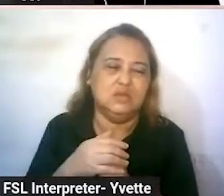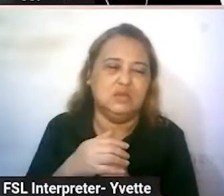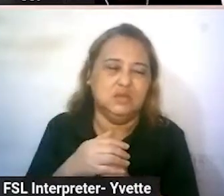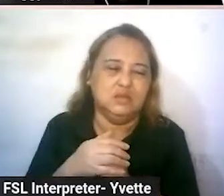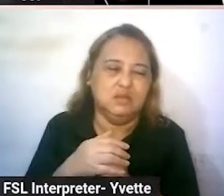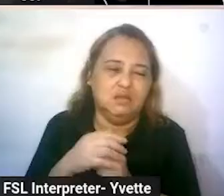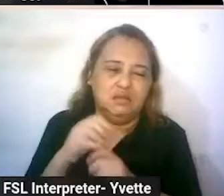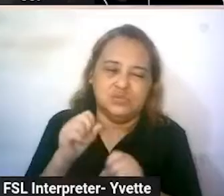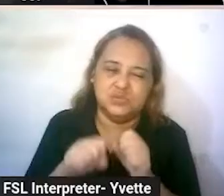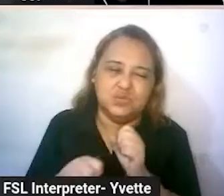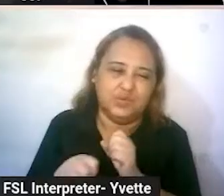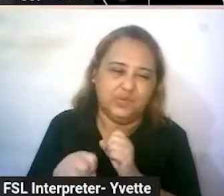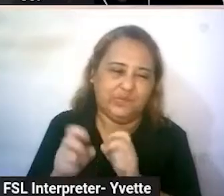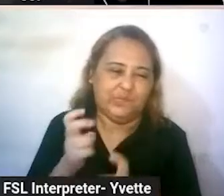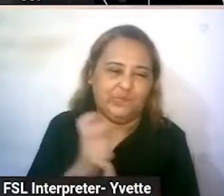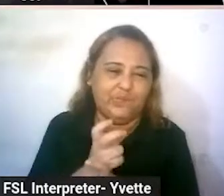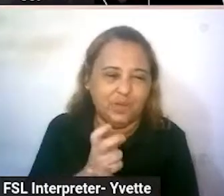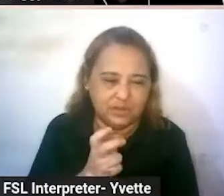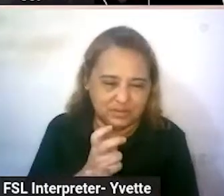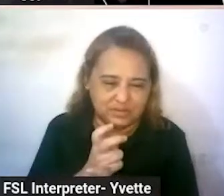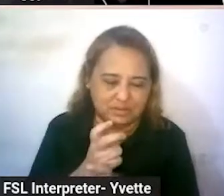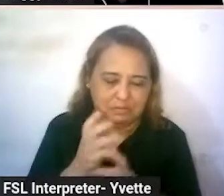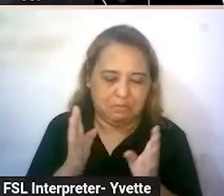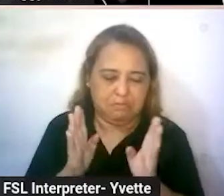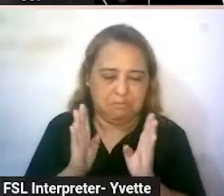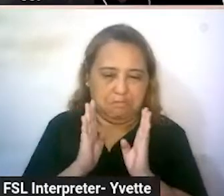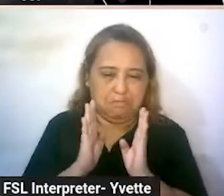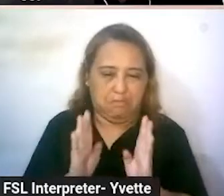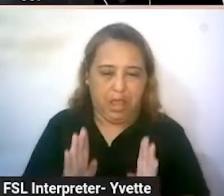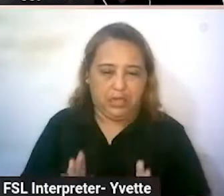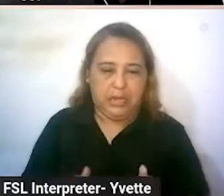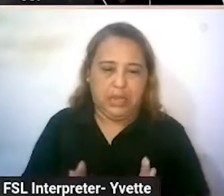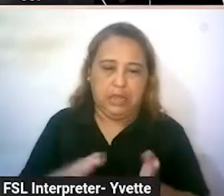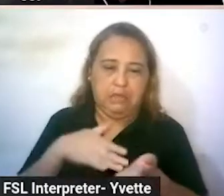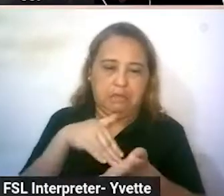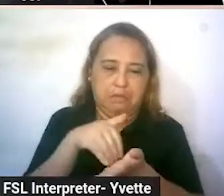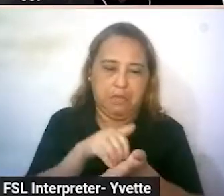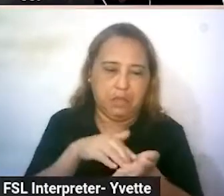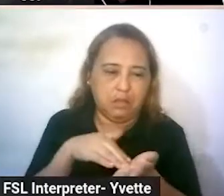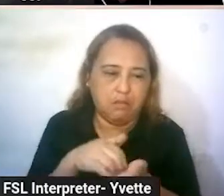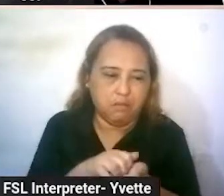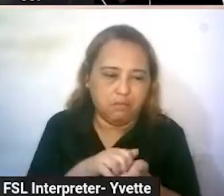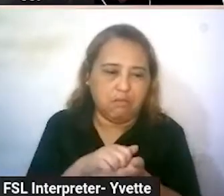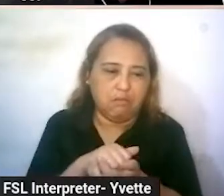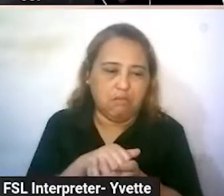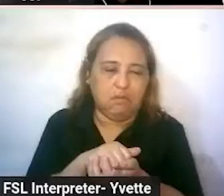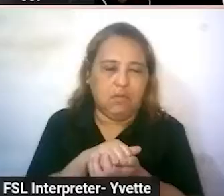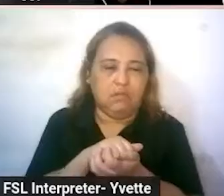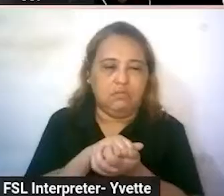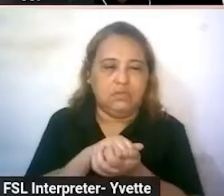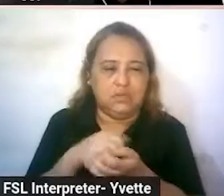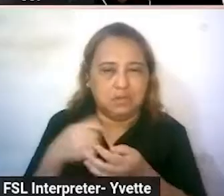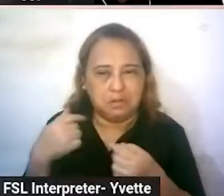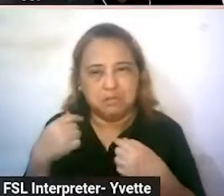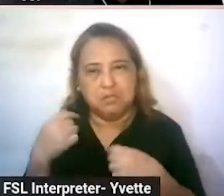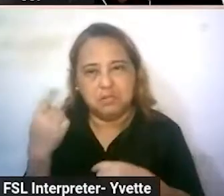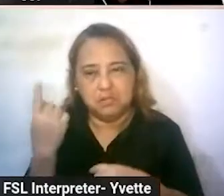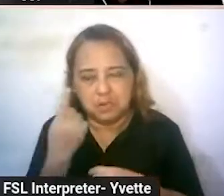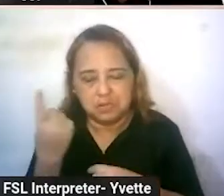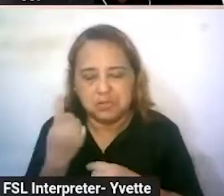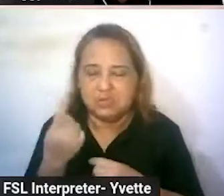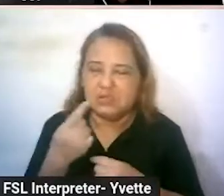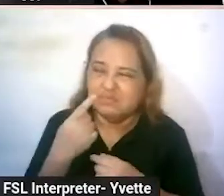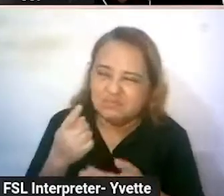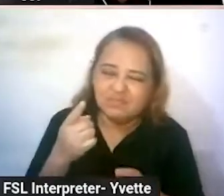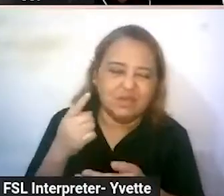parang bumigay yung katawan ko. So dumating yung point na nag-excuse na ako, hindi ako makapasok. And